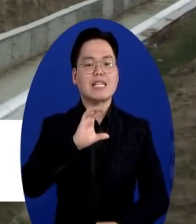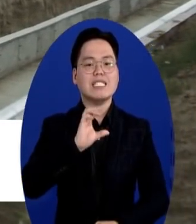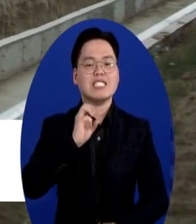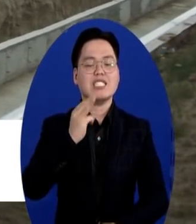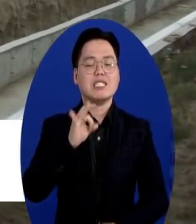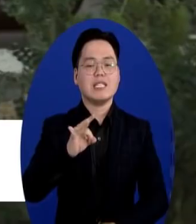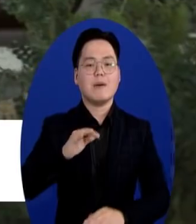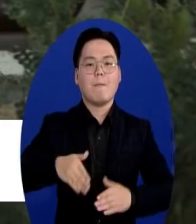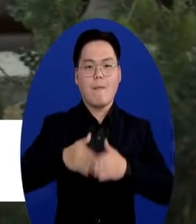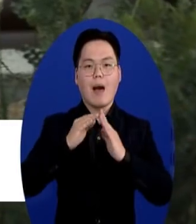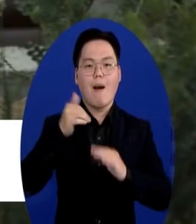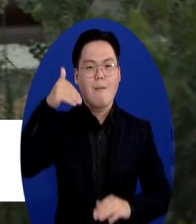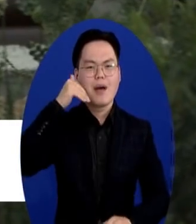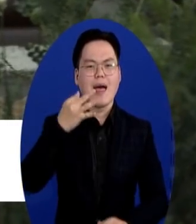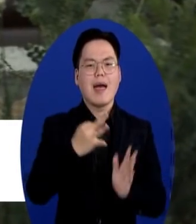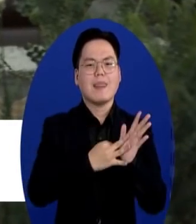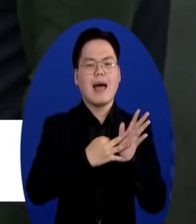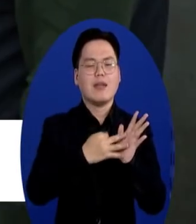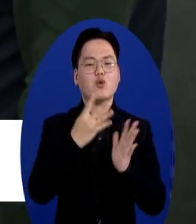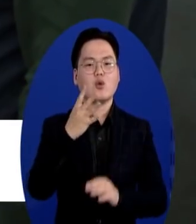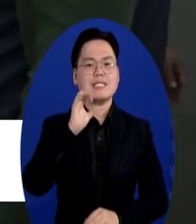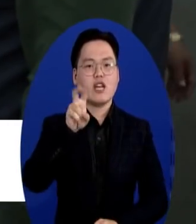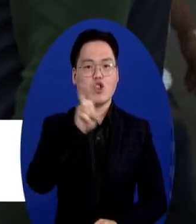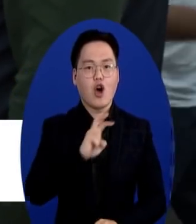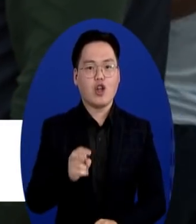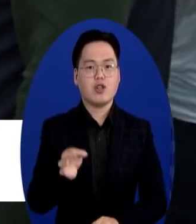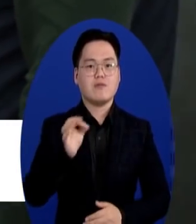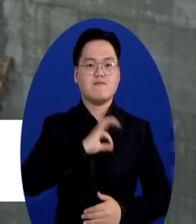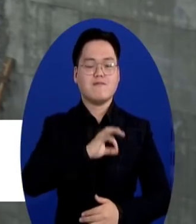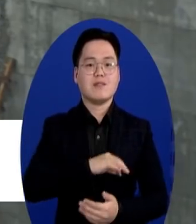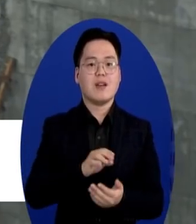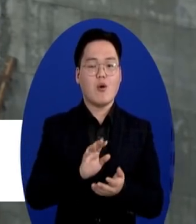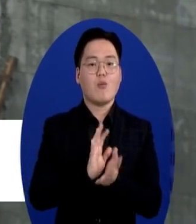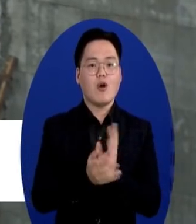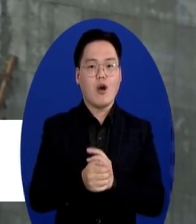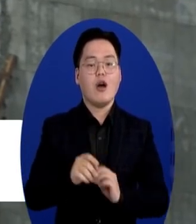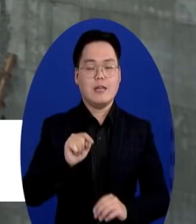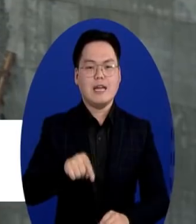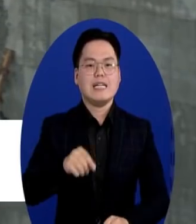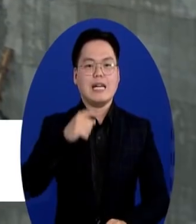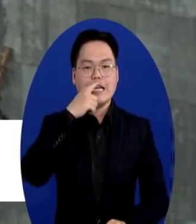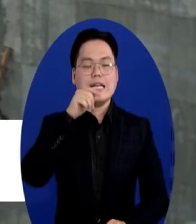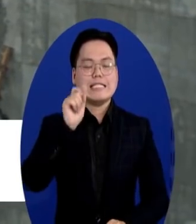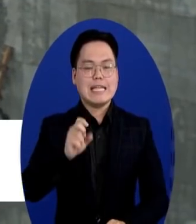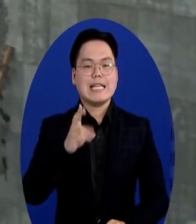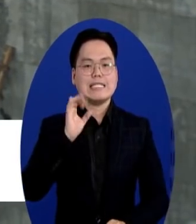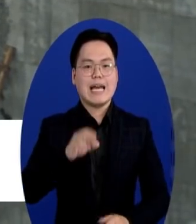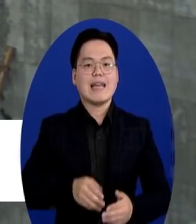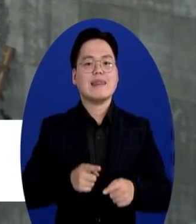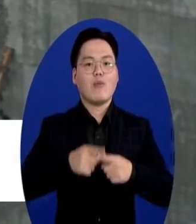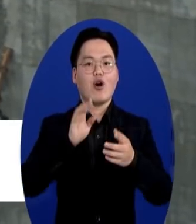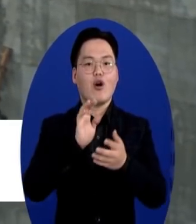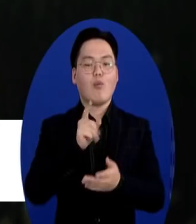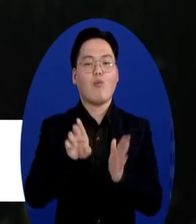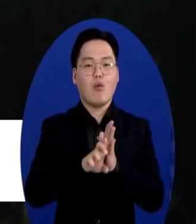орсноор малчтад жил бүр 84 сая долларын орлого нэмэгдэж 14 сая долларын цалингийн сан бий болно гэж тооцолж байна. Гэхдээ өнөөдөр зохицолбор